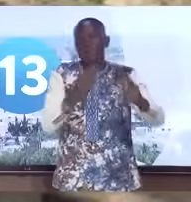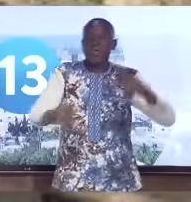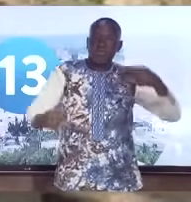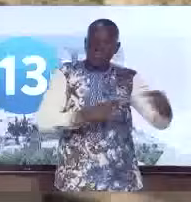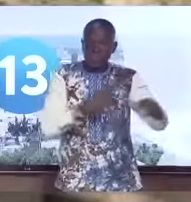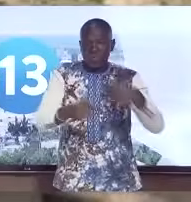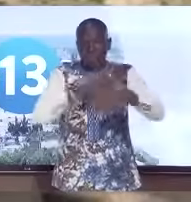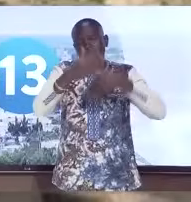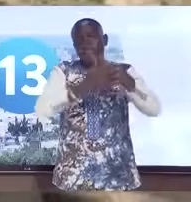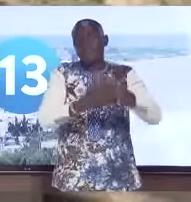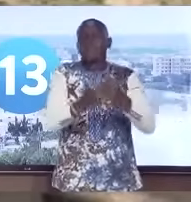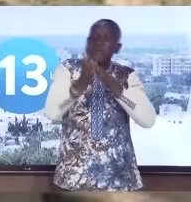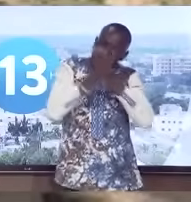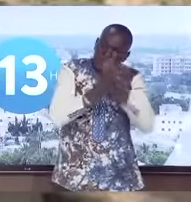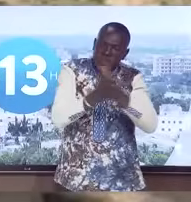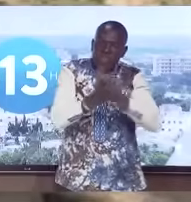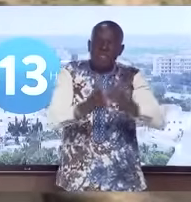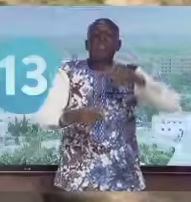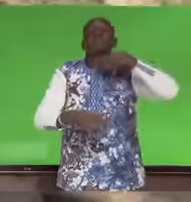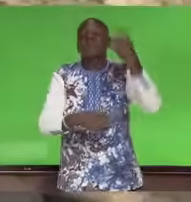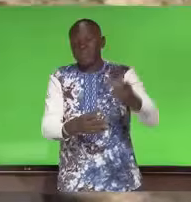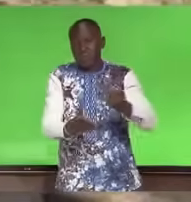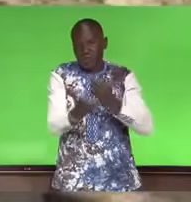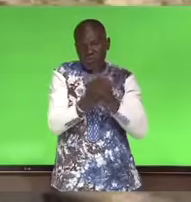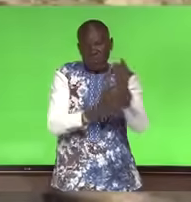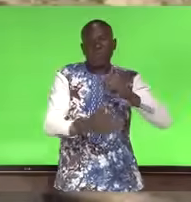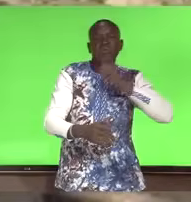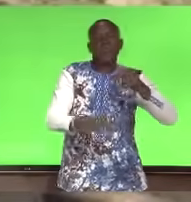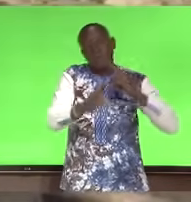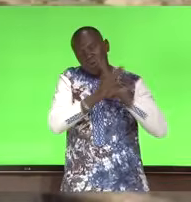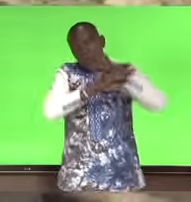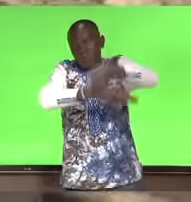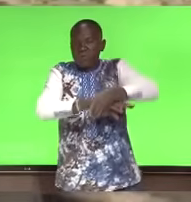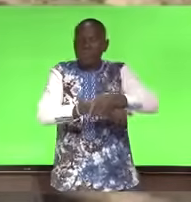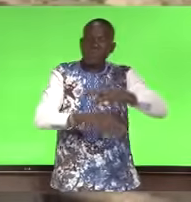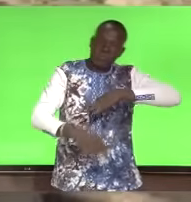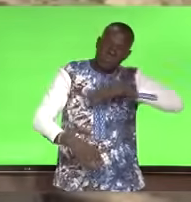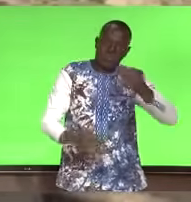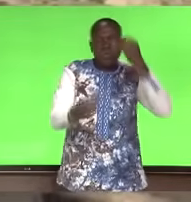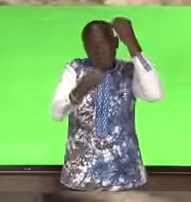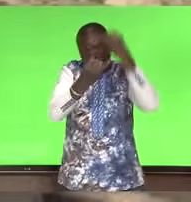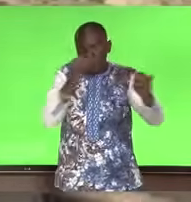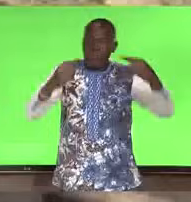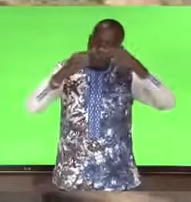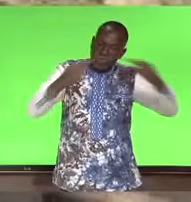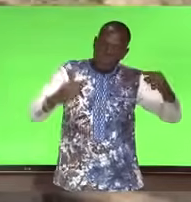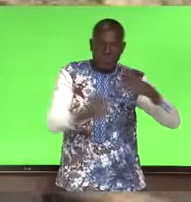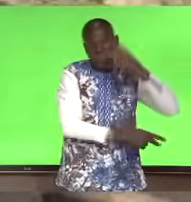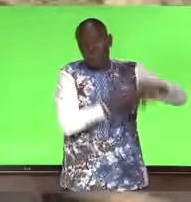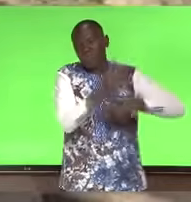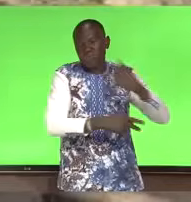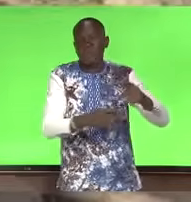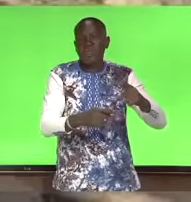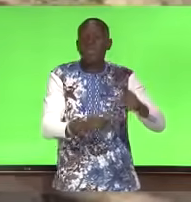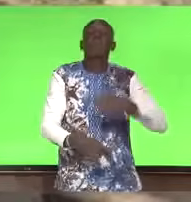remise de ses émotions. Elle prêche désormais la non-violence. Amseto souhaite la fin des exactions contre les pauvres populations.